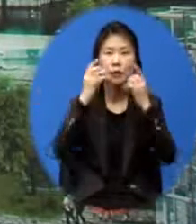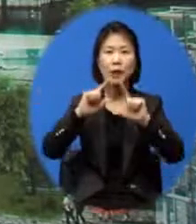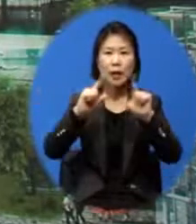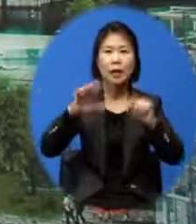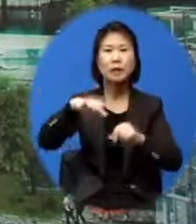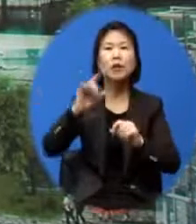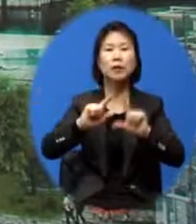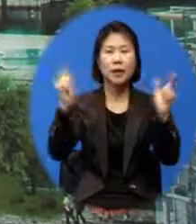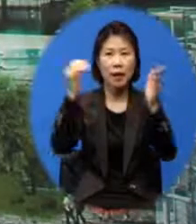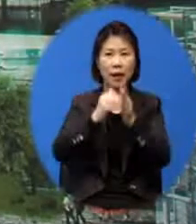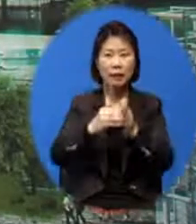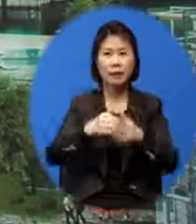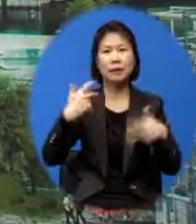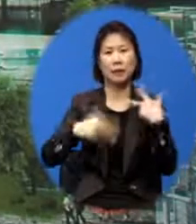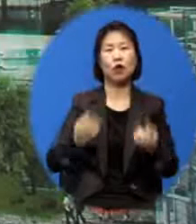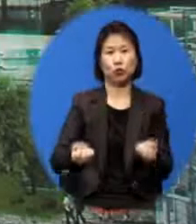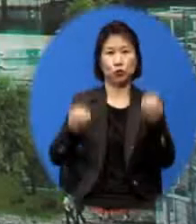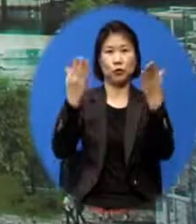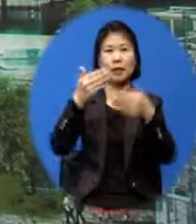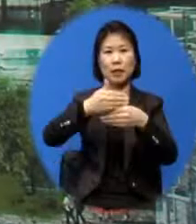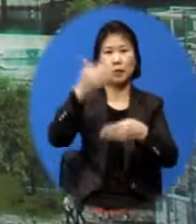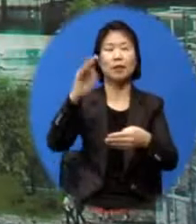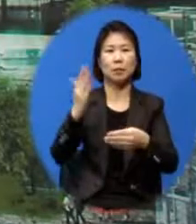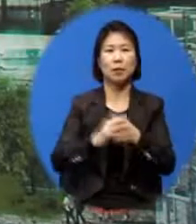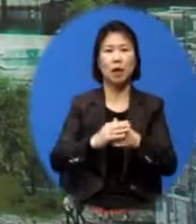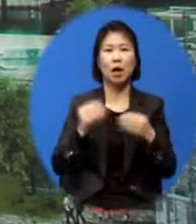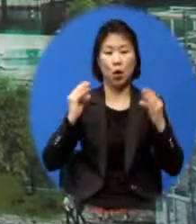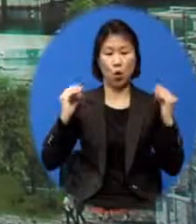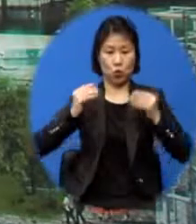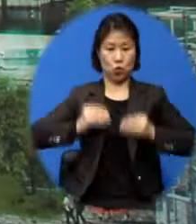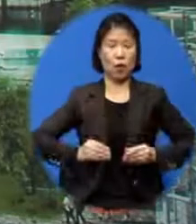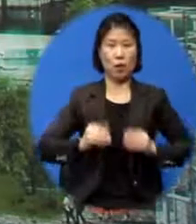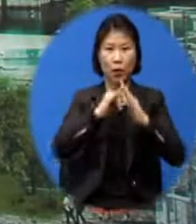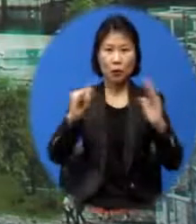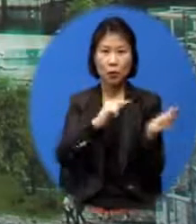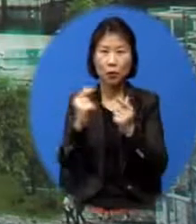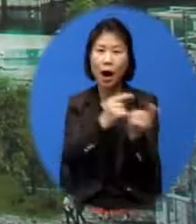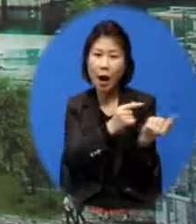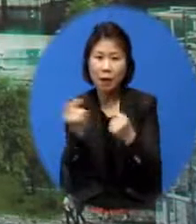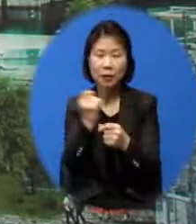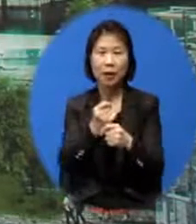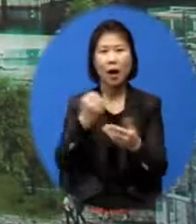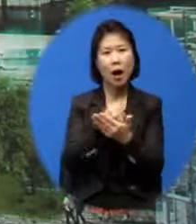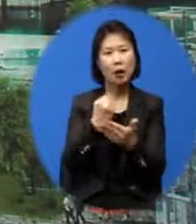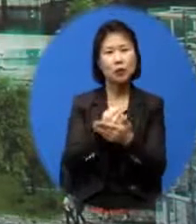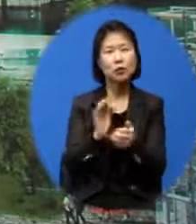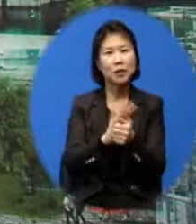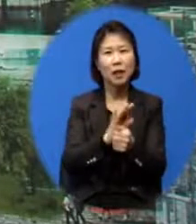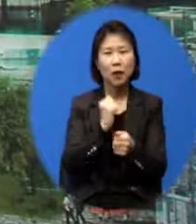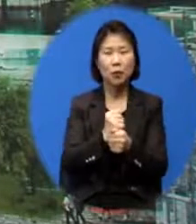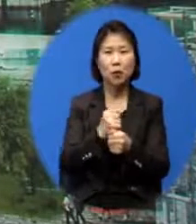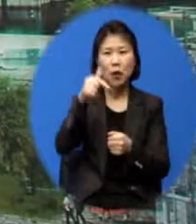흥겨운 축제가 펼쳐진다고 합니다. 옷 두툼하게 챙겨 입으시고 가족들과 함께 가는 해의 아쉬움도 달래고